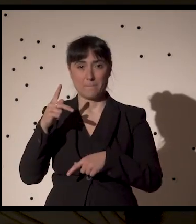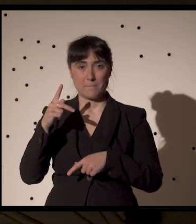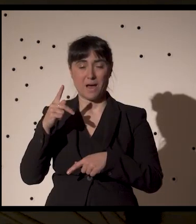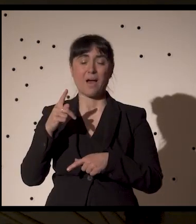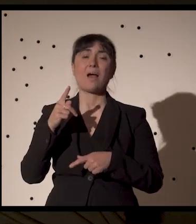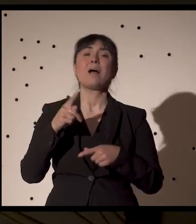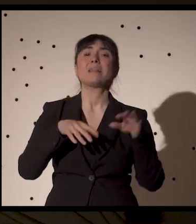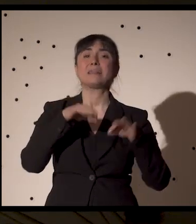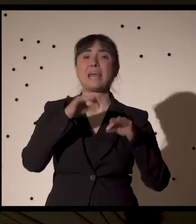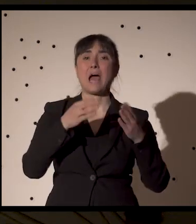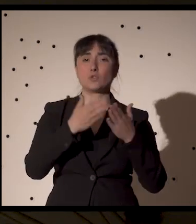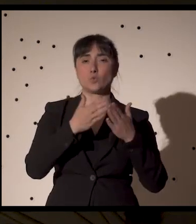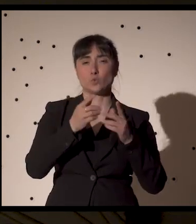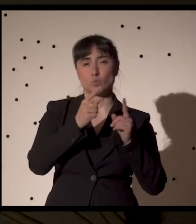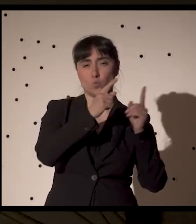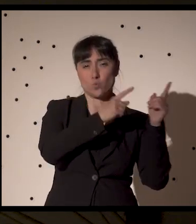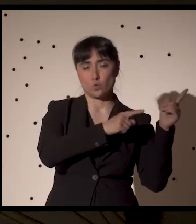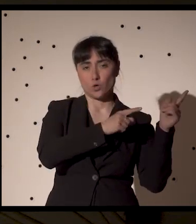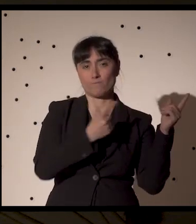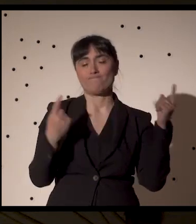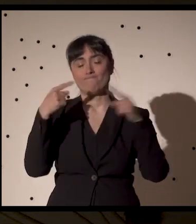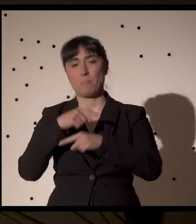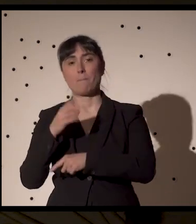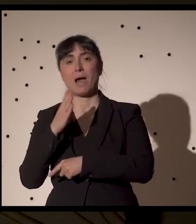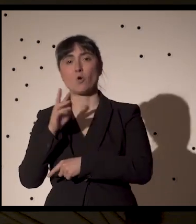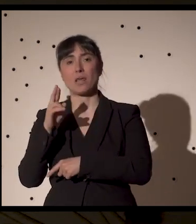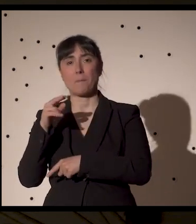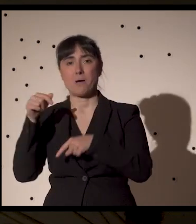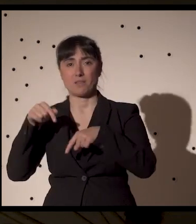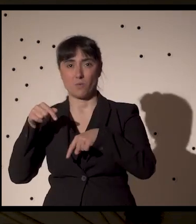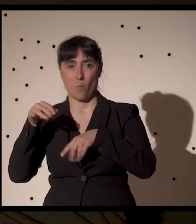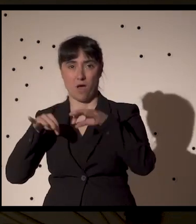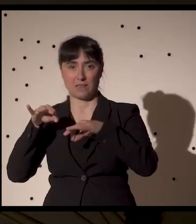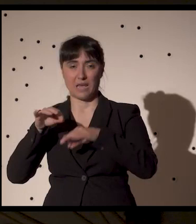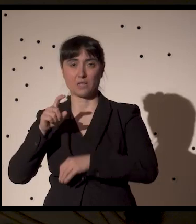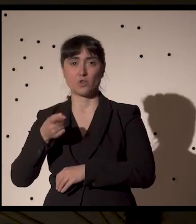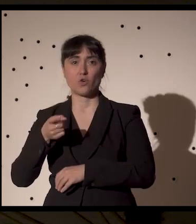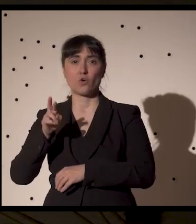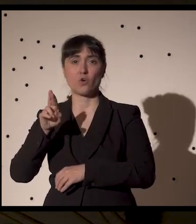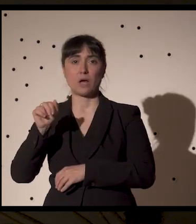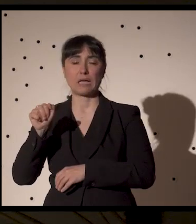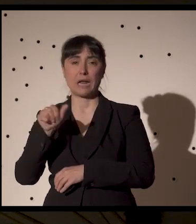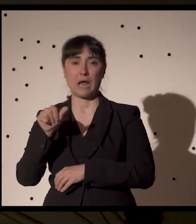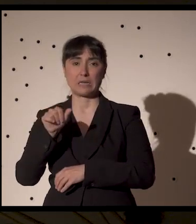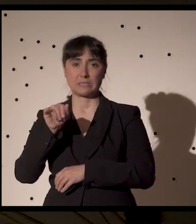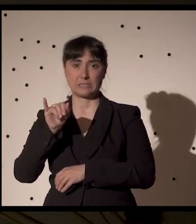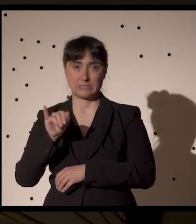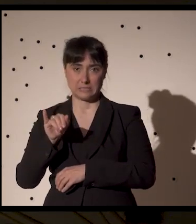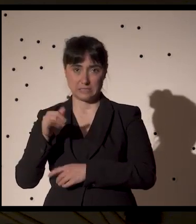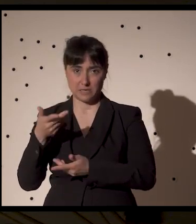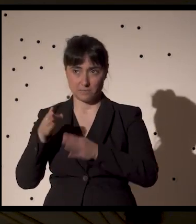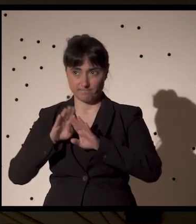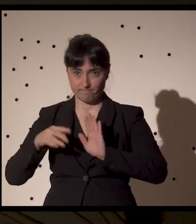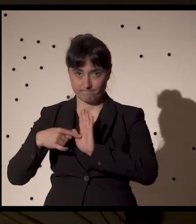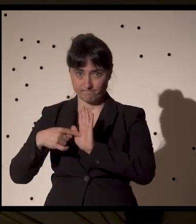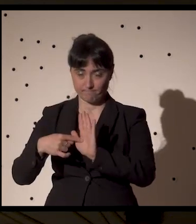sarà in scena qui al Teatro Grassi sempre qui al Teatro Grassi muoverà letteralmente i passi un